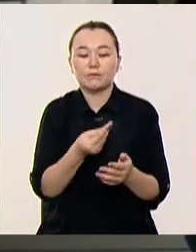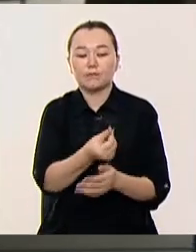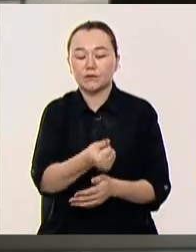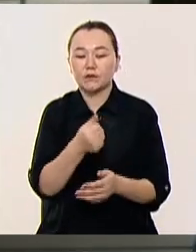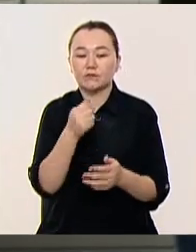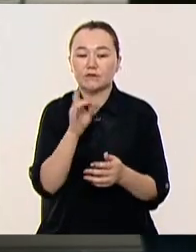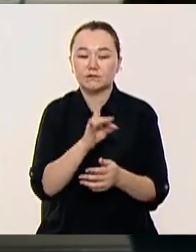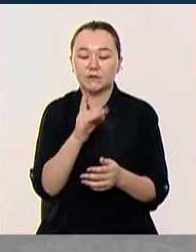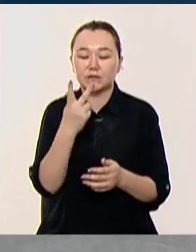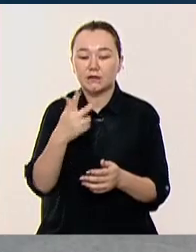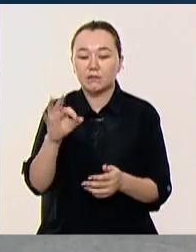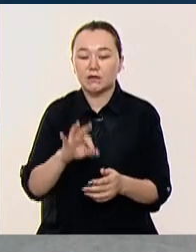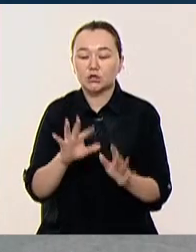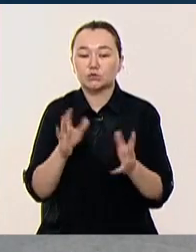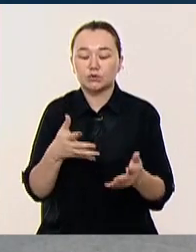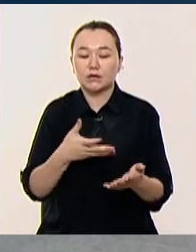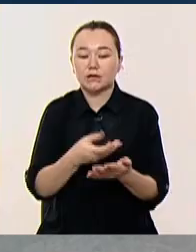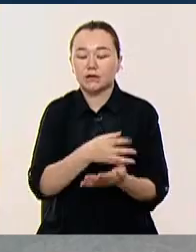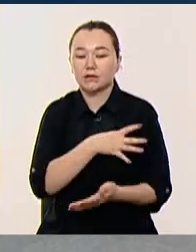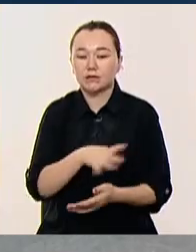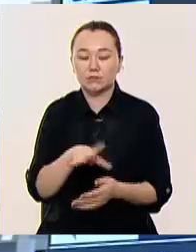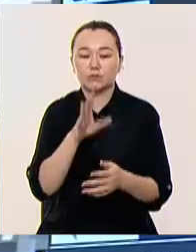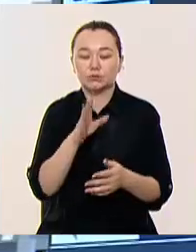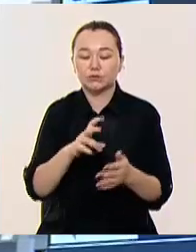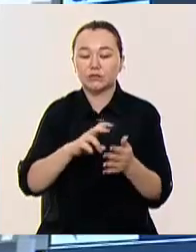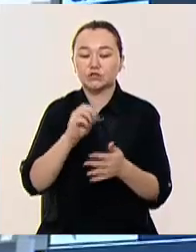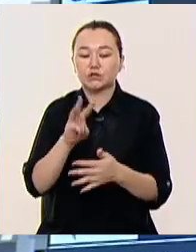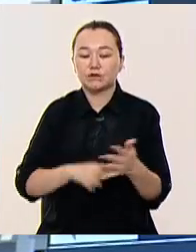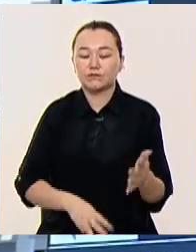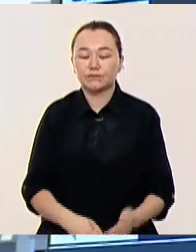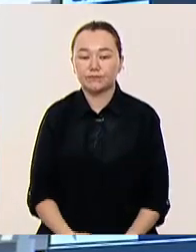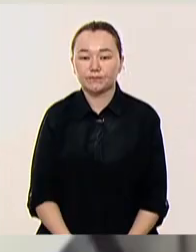размере 3%. В случае неуплаты будут налагать штрафы.